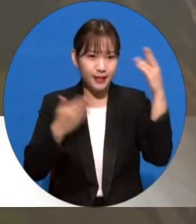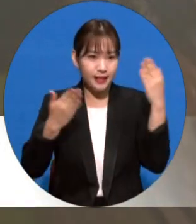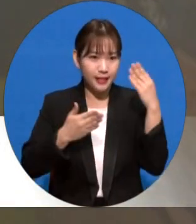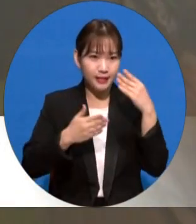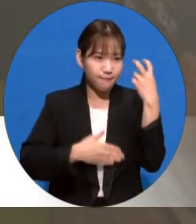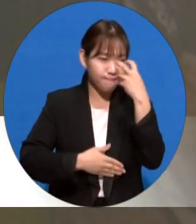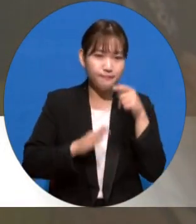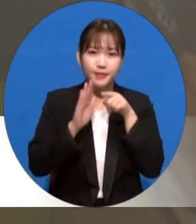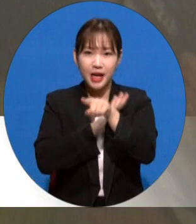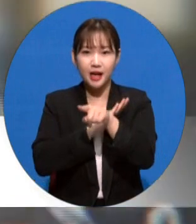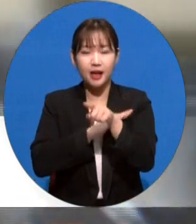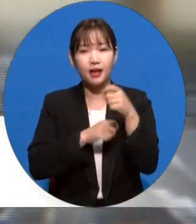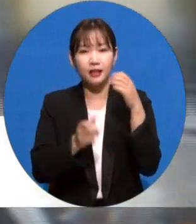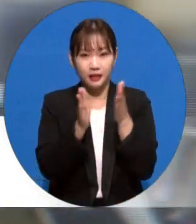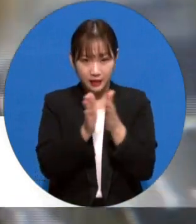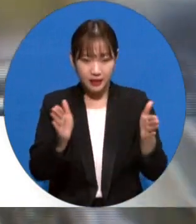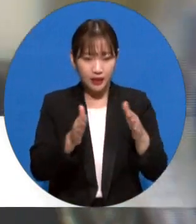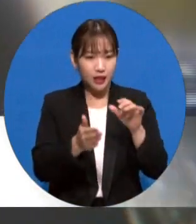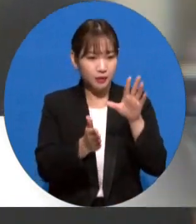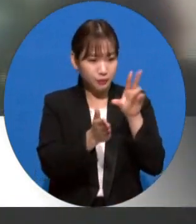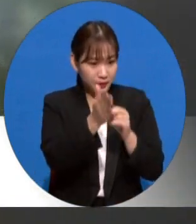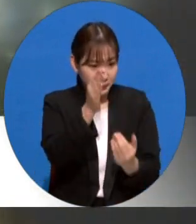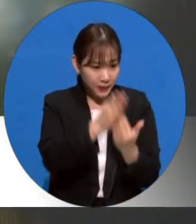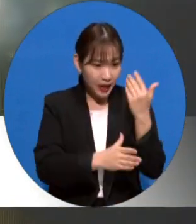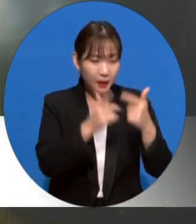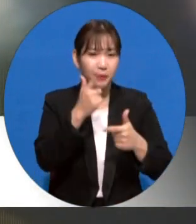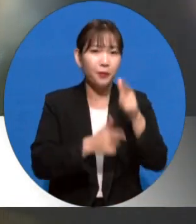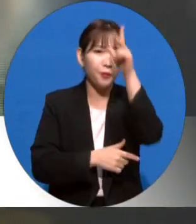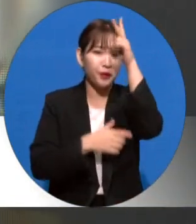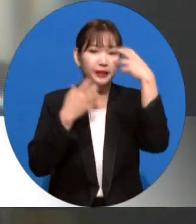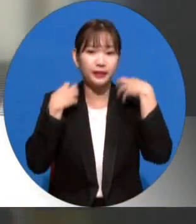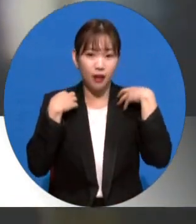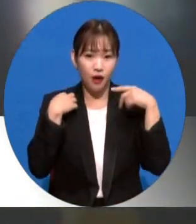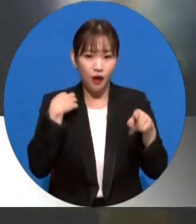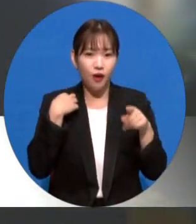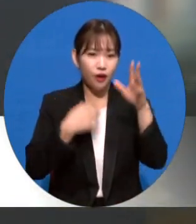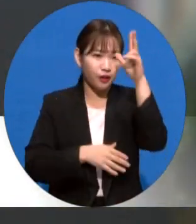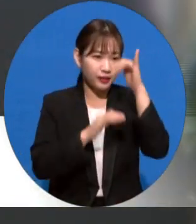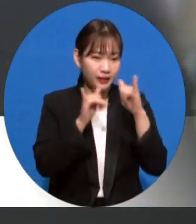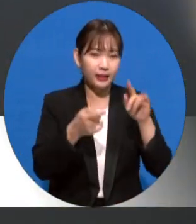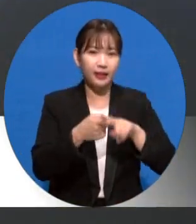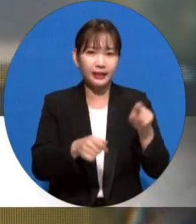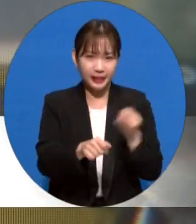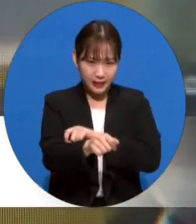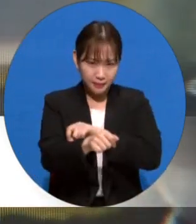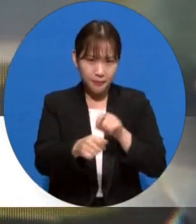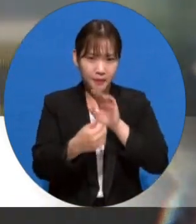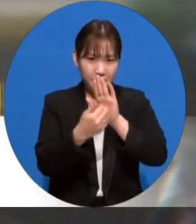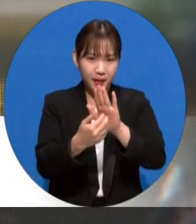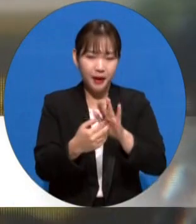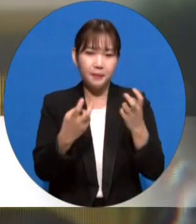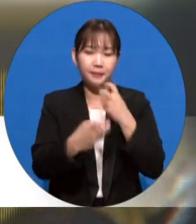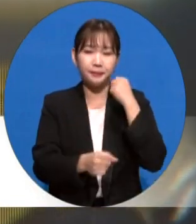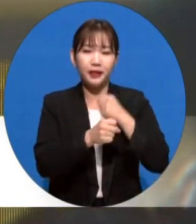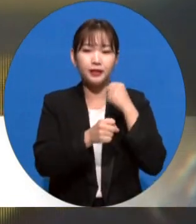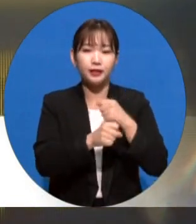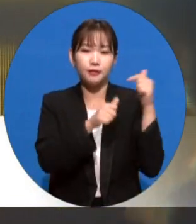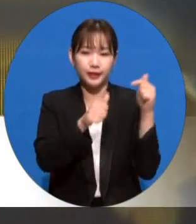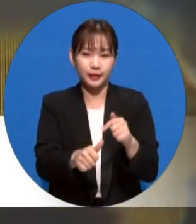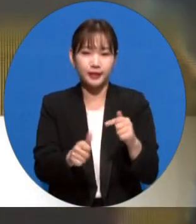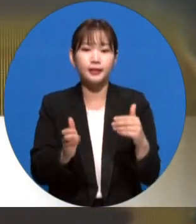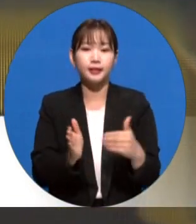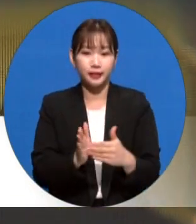점검을 실시하고 문제를 일으킨 형사들이 소속된 목포경찰서는 경찰관들에 대한 특별 예방 대책 마련을